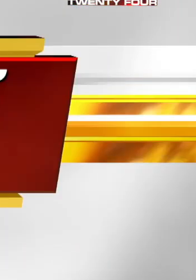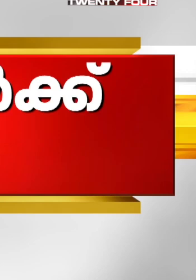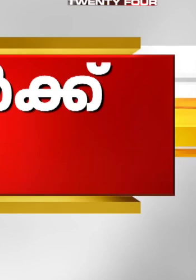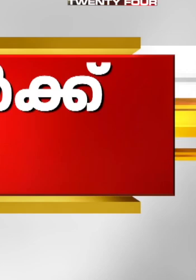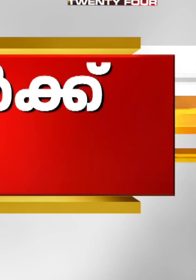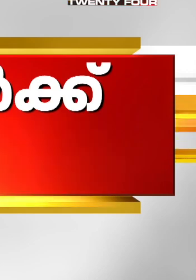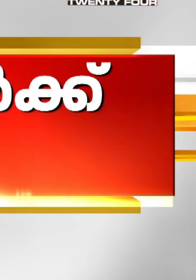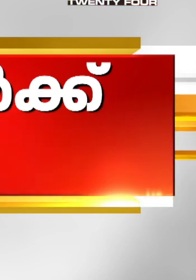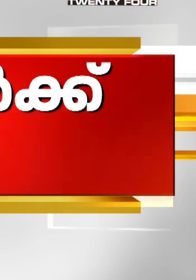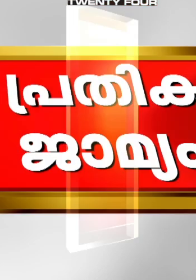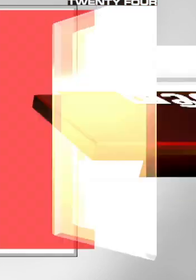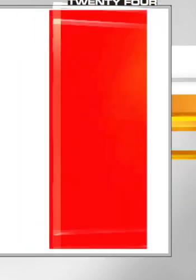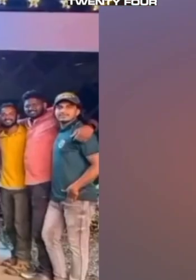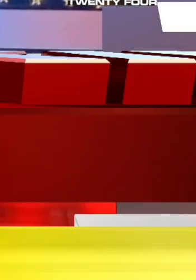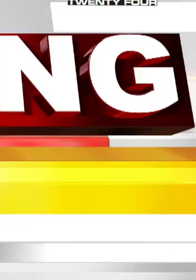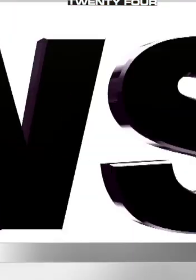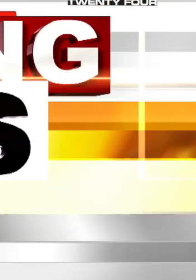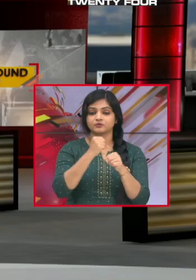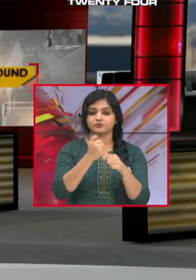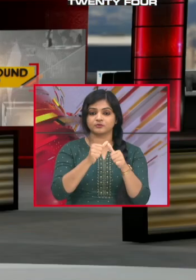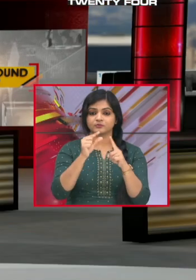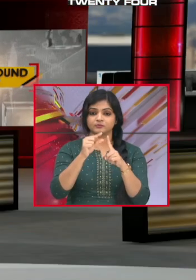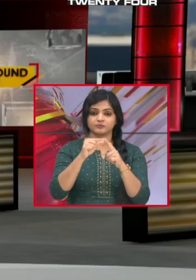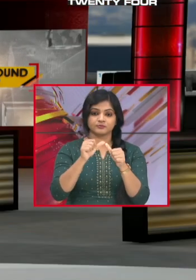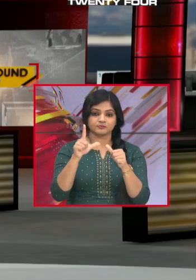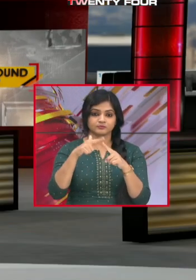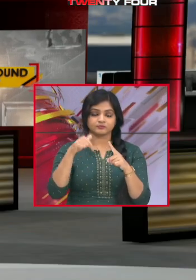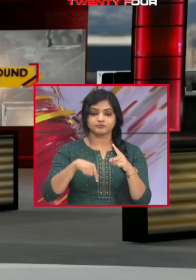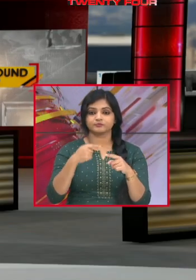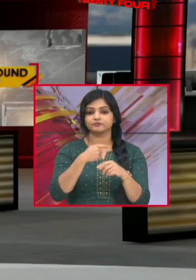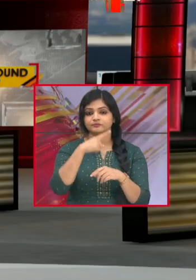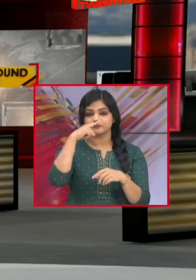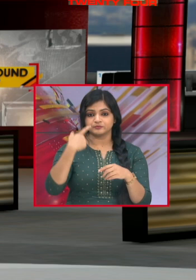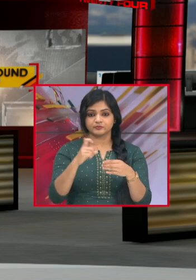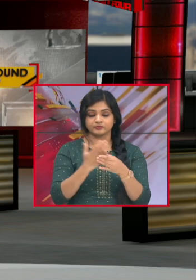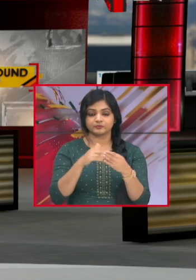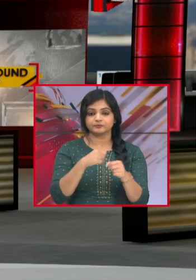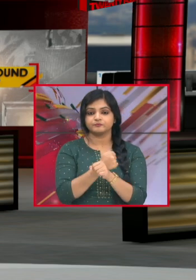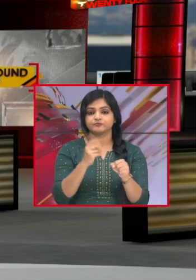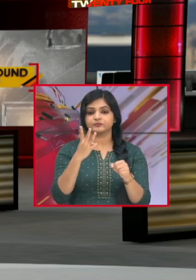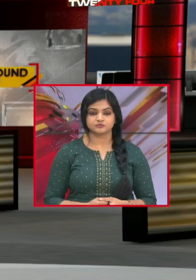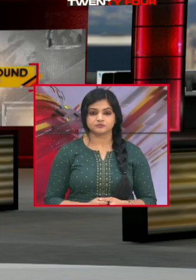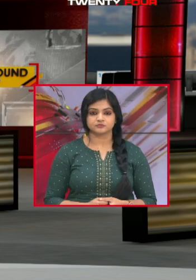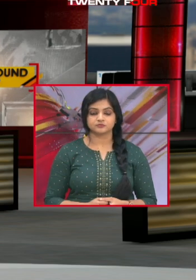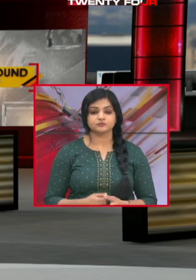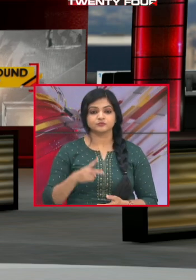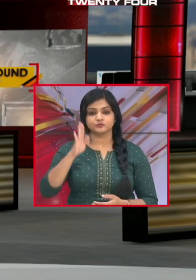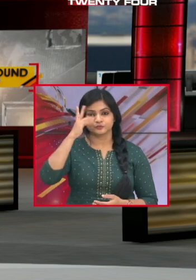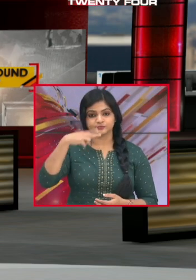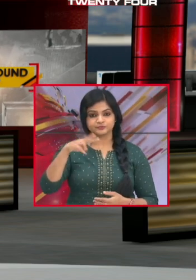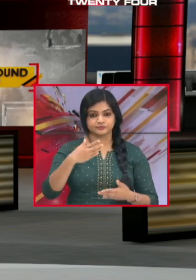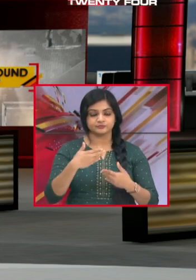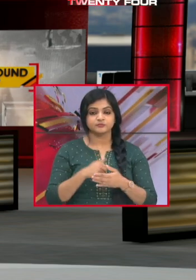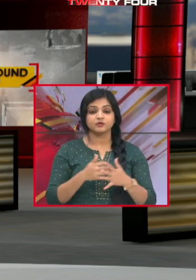ചെയ്തിട്ടുള്ളത് കരുനാഗപ്പള്ളി ലഹരിക്കടത്ത് കേസിൽ 3 പ്രതികൾക്ക് ജാമ്യം അനുവദിച്ചിരിക്കുകയാണ് കോടതി വിവരങ്ങൾ നൽകുകയായിരുന്നു അരുൺരാജ് 24 റൗണ്ടപ്പിലേക്ക്